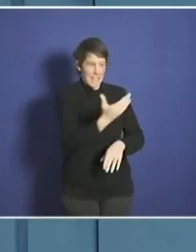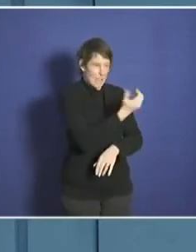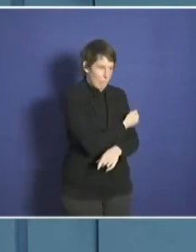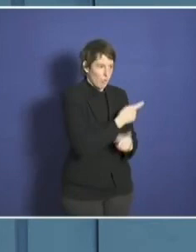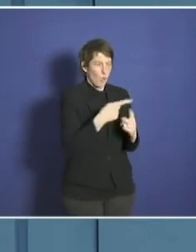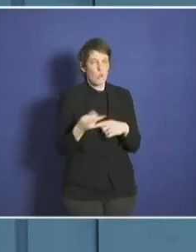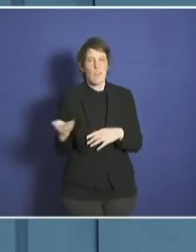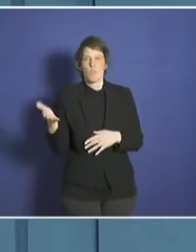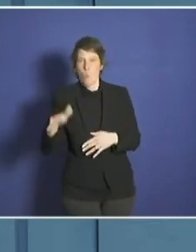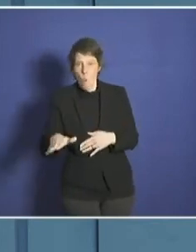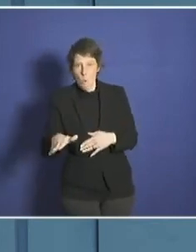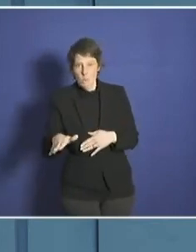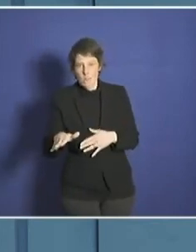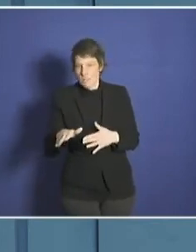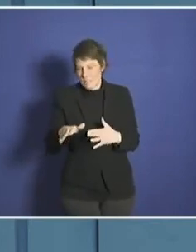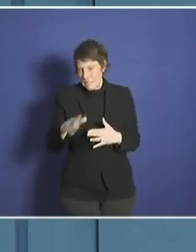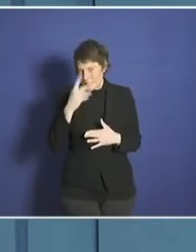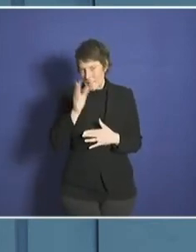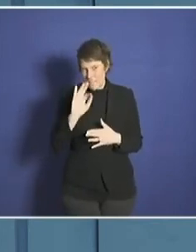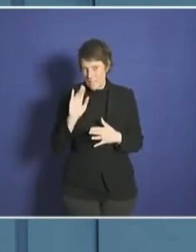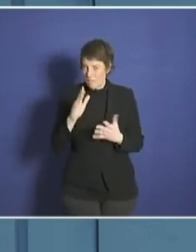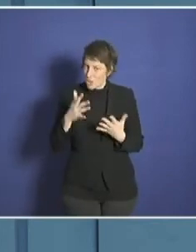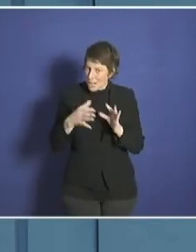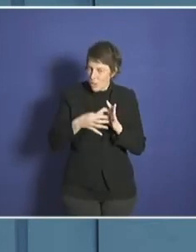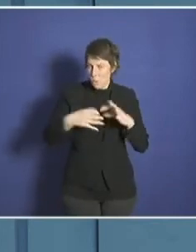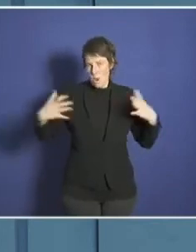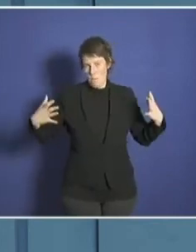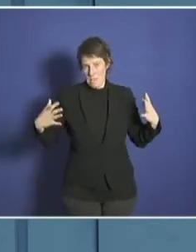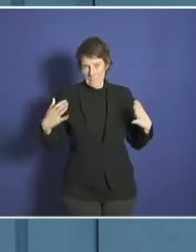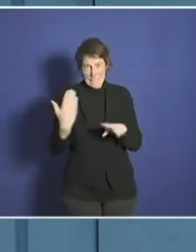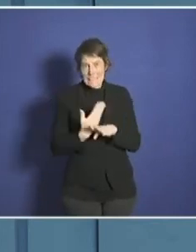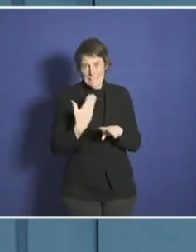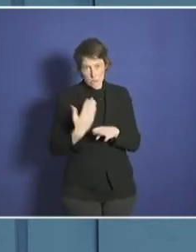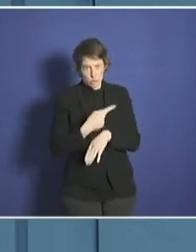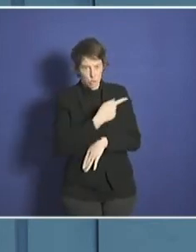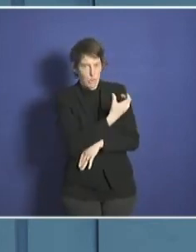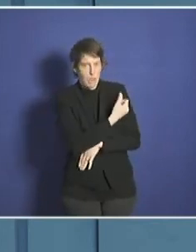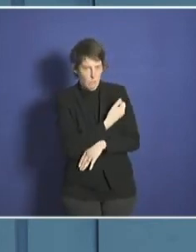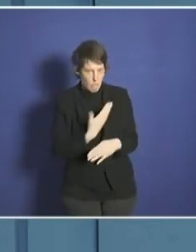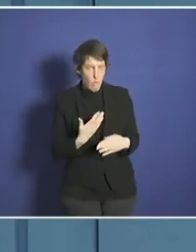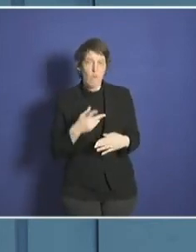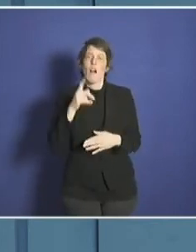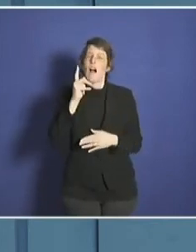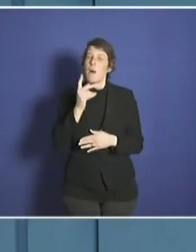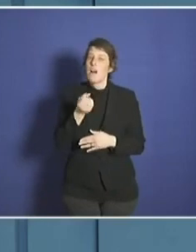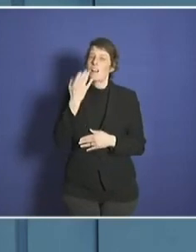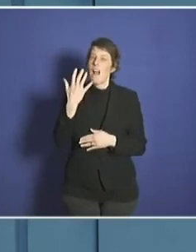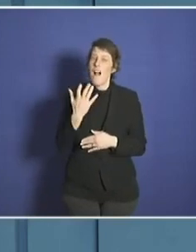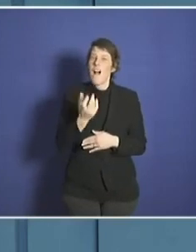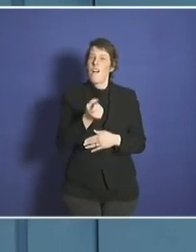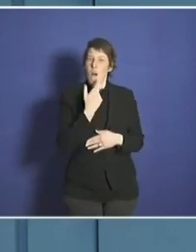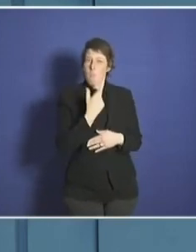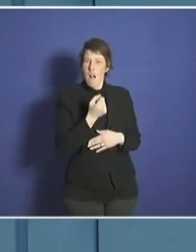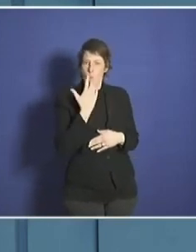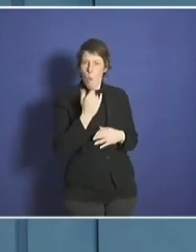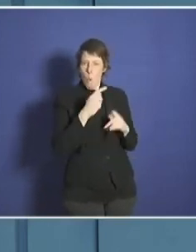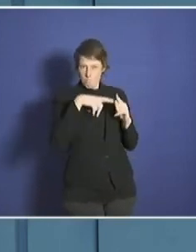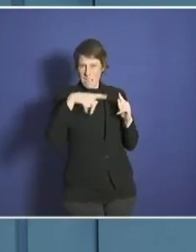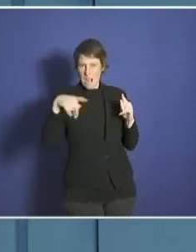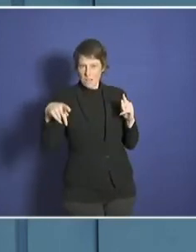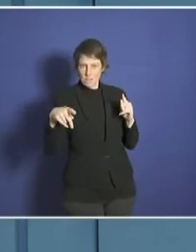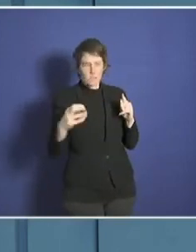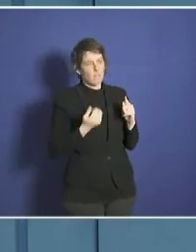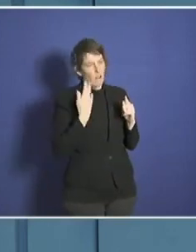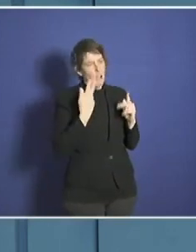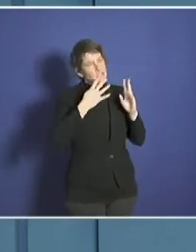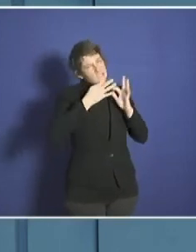tatsächlich der Impfung. Aber wie gesagt, das Ganze wird im Rahmen der Pharmakovigilanz